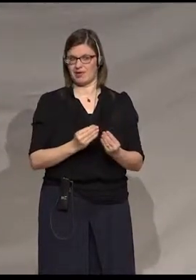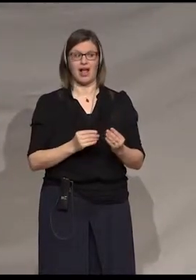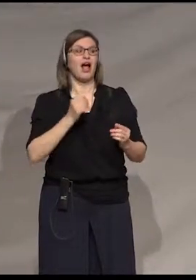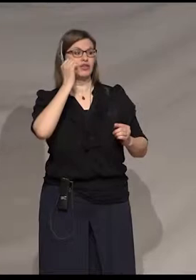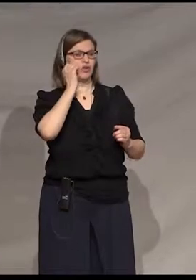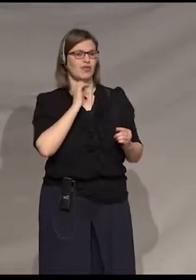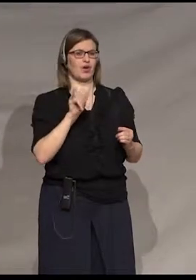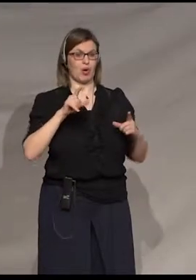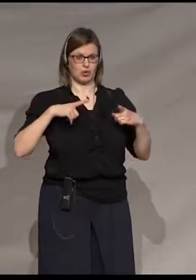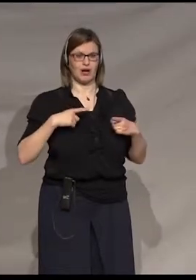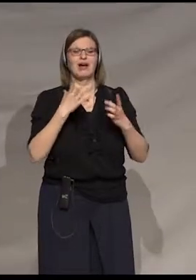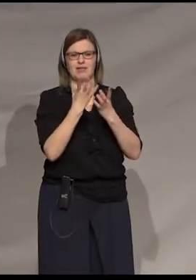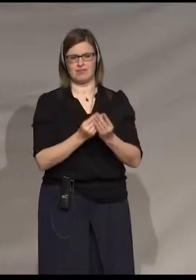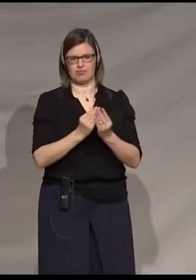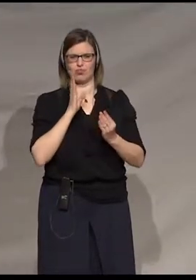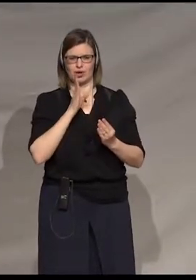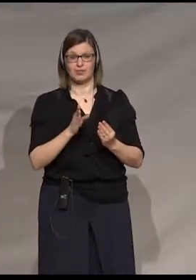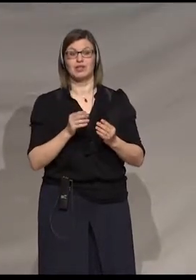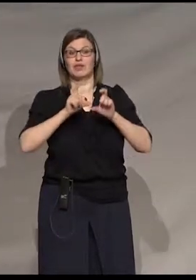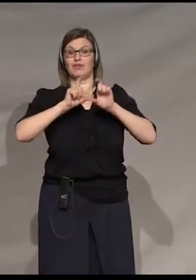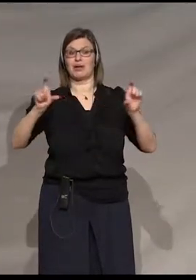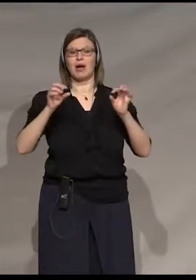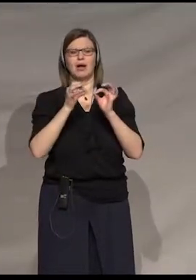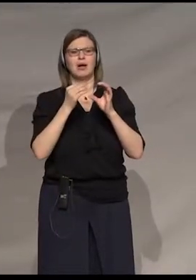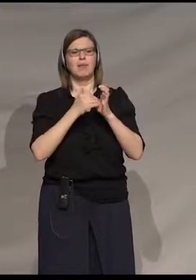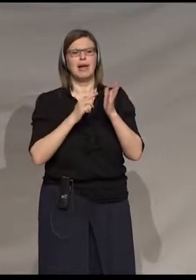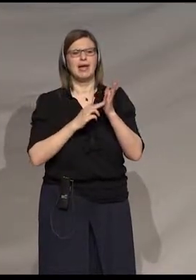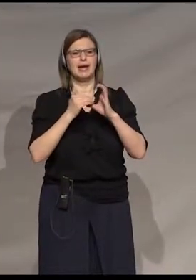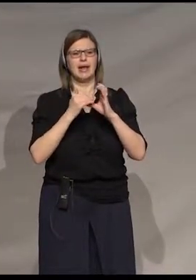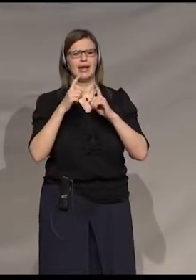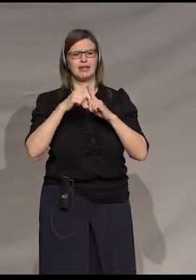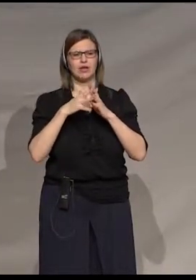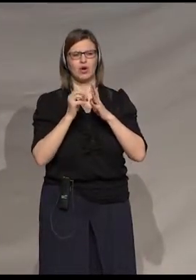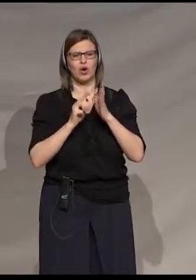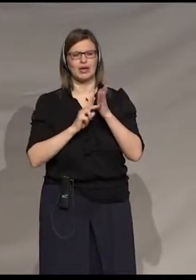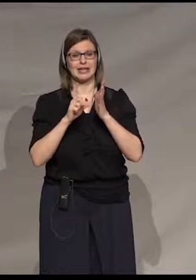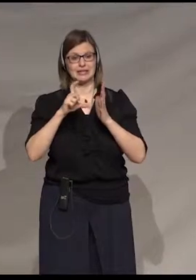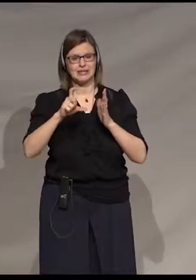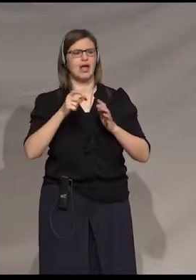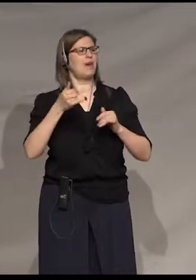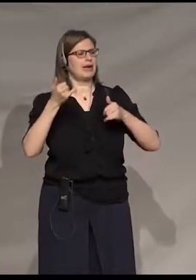poradit. Dámy a pánové, společnost Benetronic a Petr Uliční a Jiří Jambor.